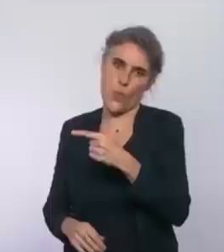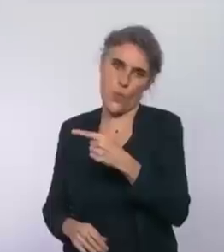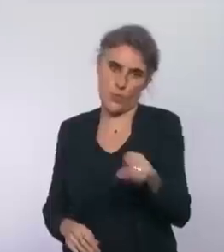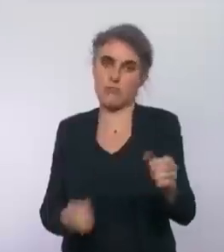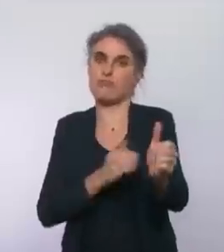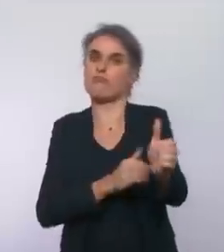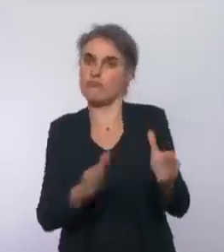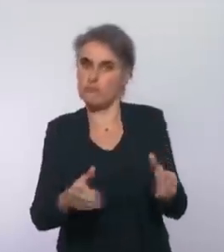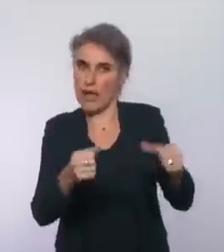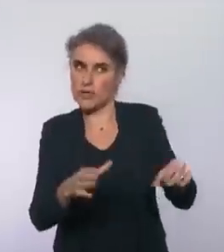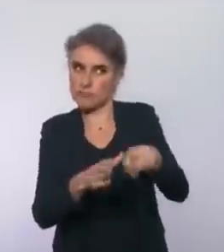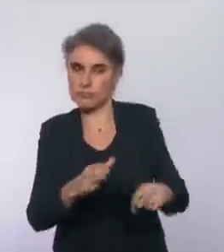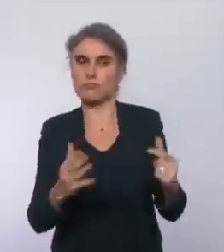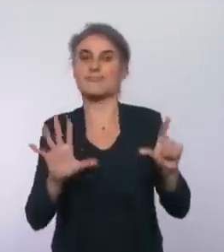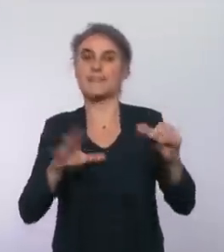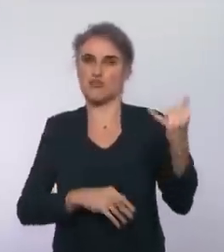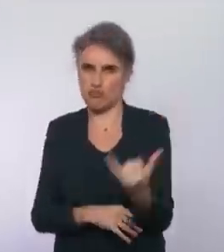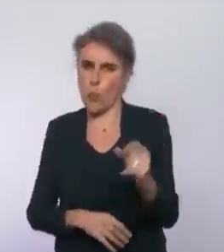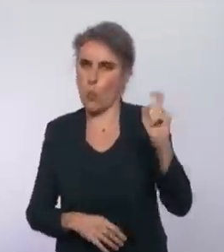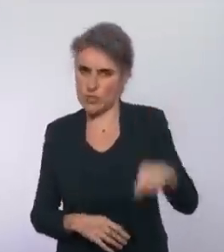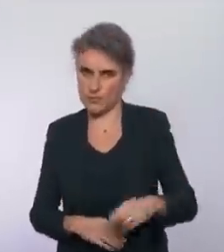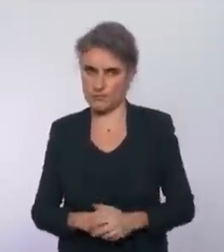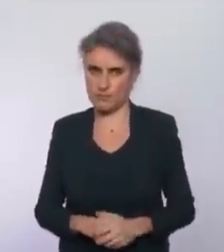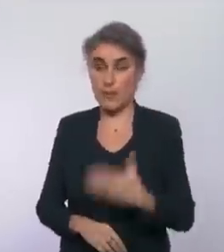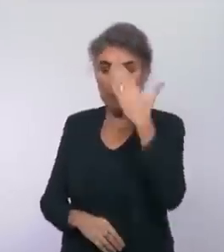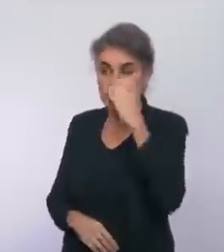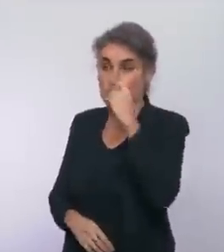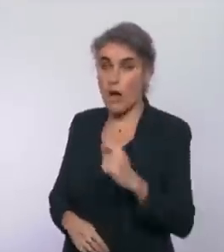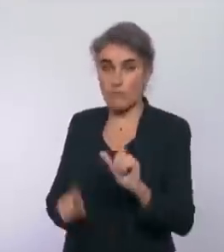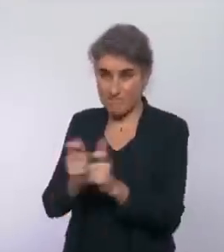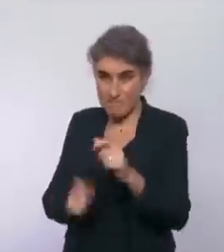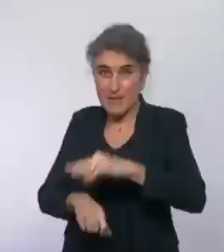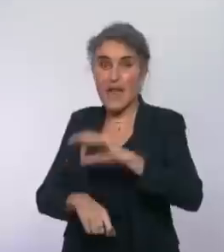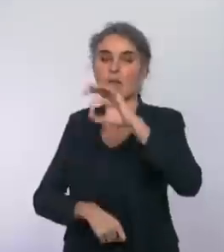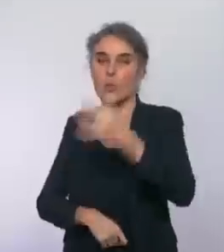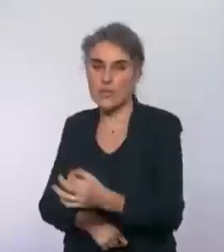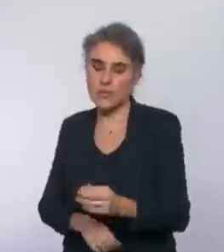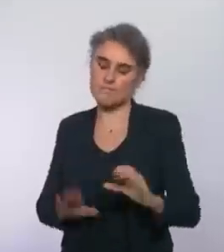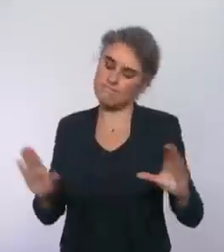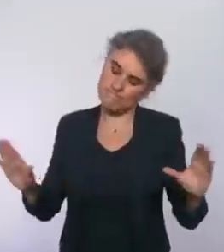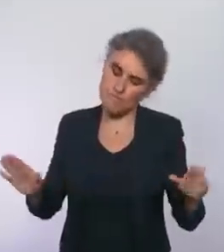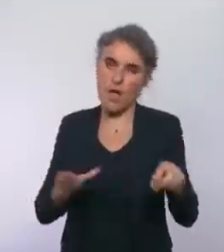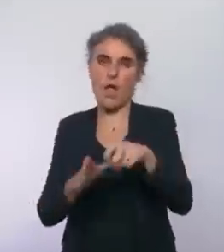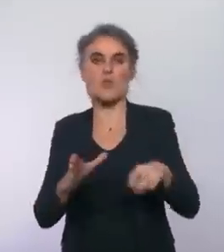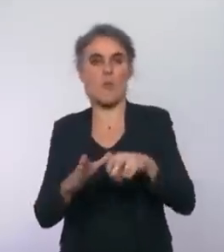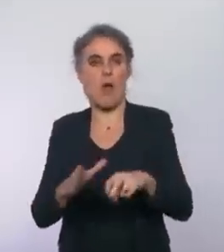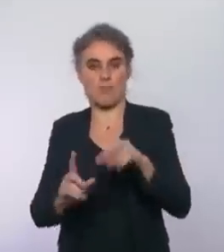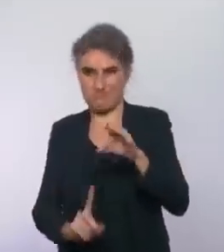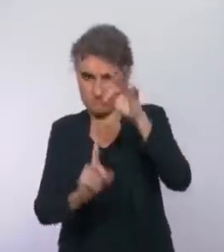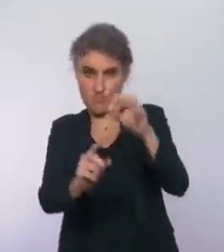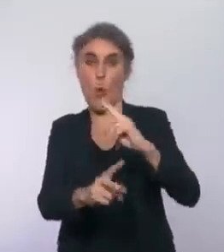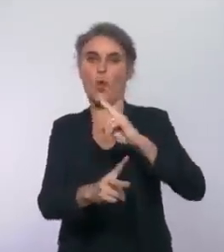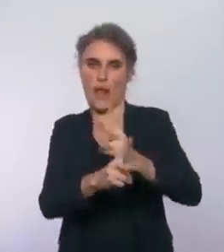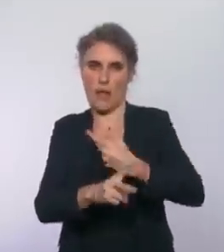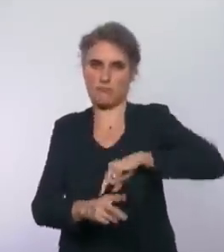dans le lieu de leur choix pendant 7 jours. Si le test est positif, elles feront l'objet d'un arrêté préfectoral d'isolement dans un hôtel qui aura été